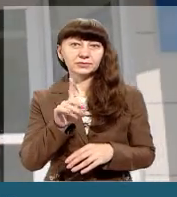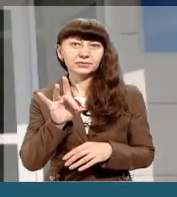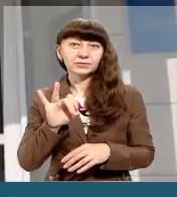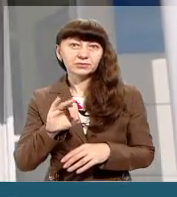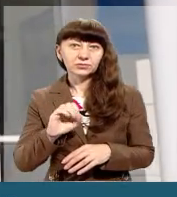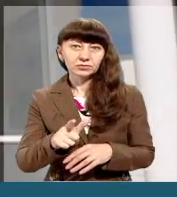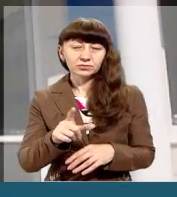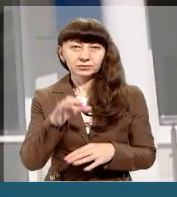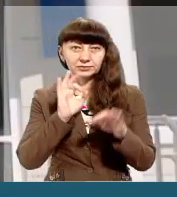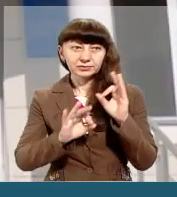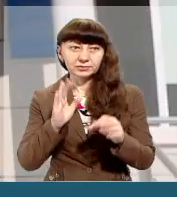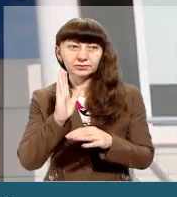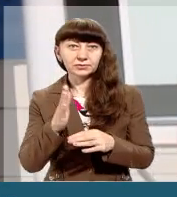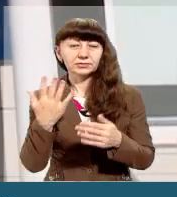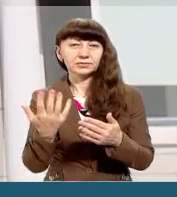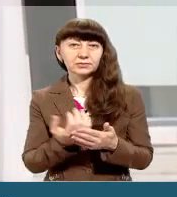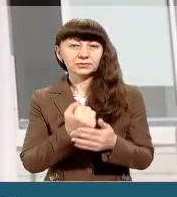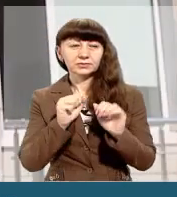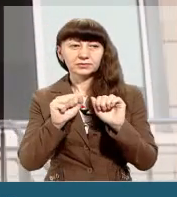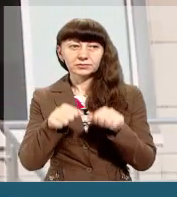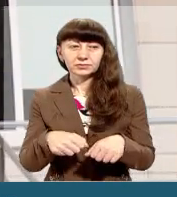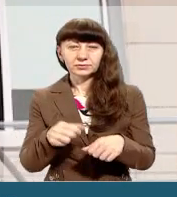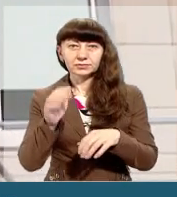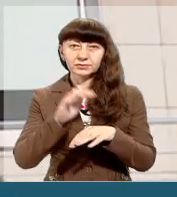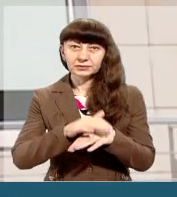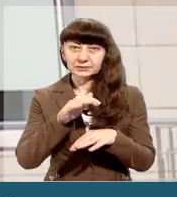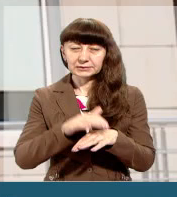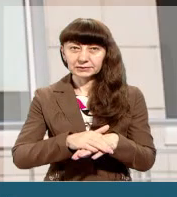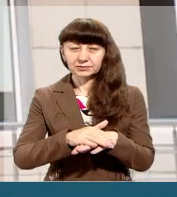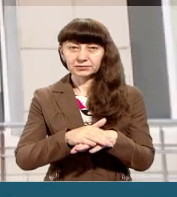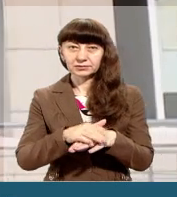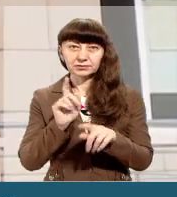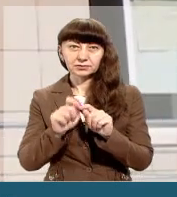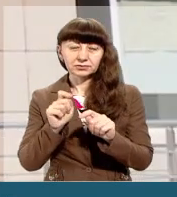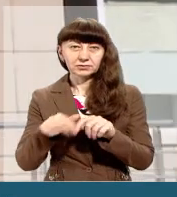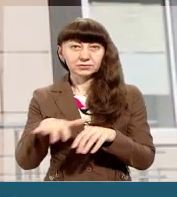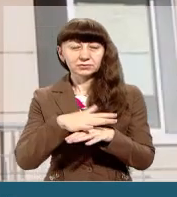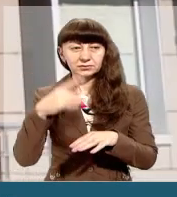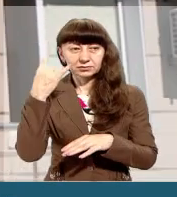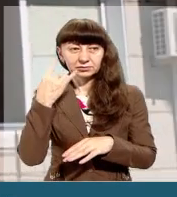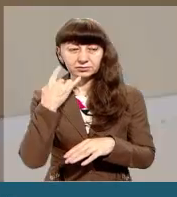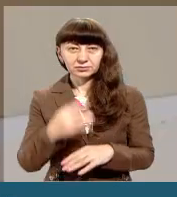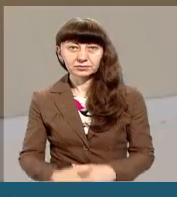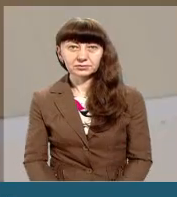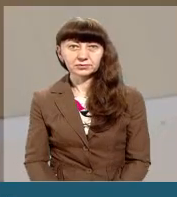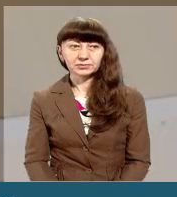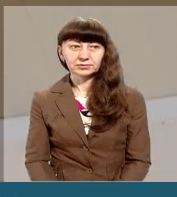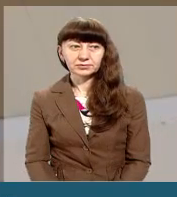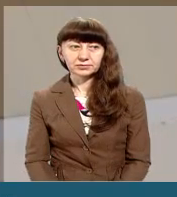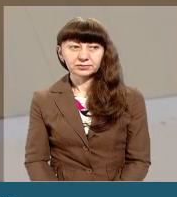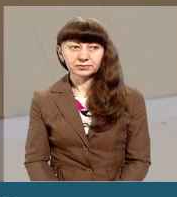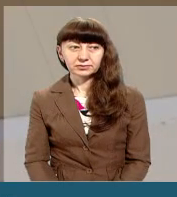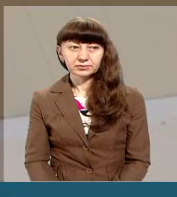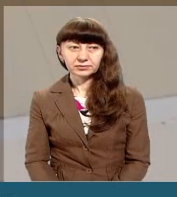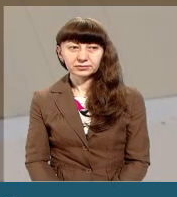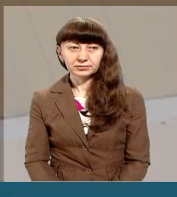каталог лекарств, а также появится возможность получить статистику оборота лекарств в масштабе страны в режиме реального времени. Маргарита